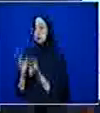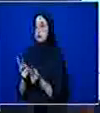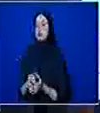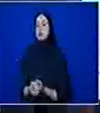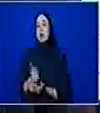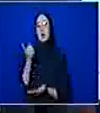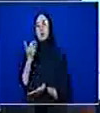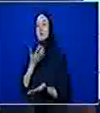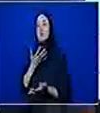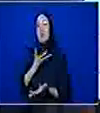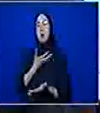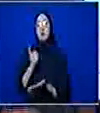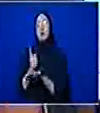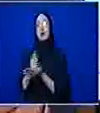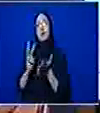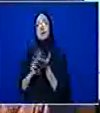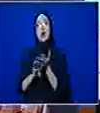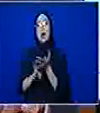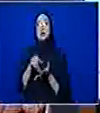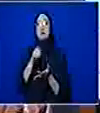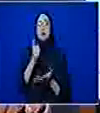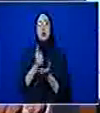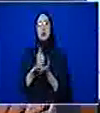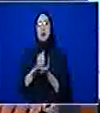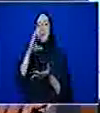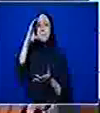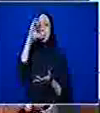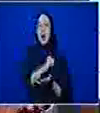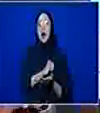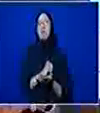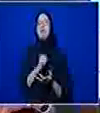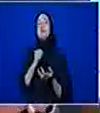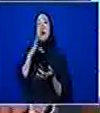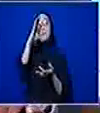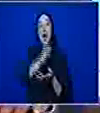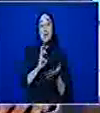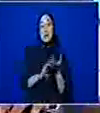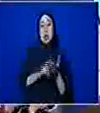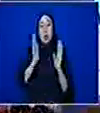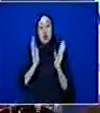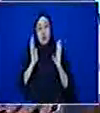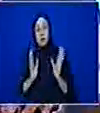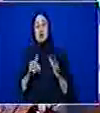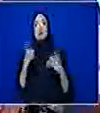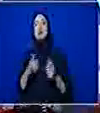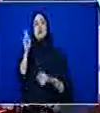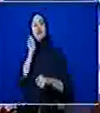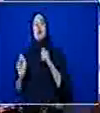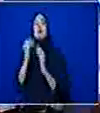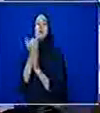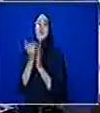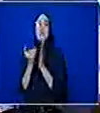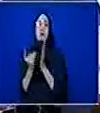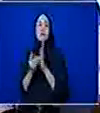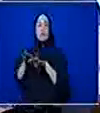ke telinga saya langsung, dan kita bisa membuat kebijakan-kebijakan yang pas seperti tadi yang saya sampaikan. Bank mikro nelayan